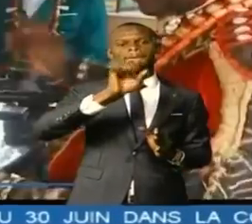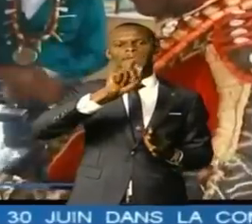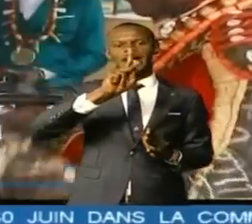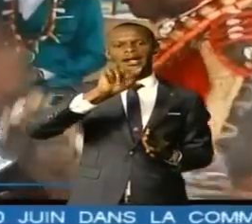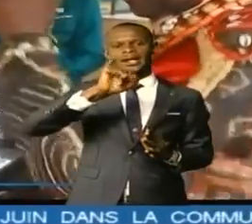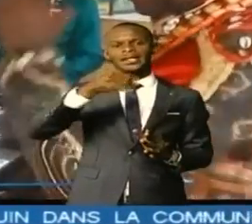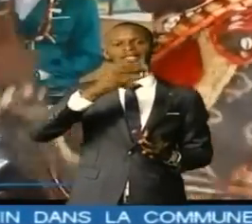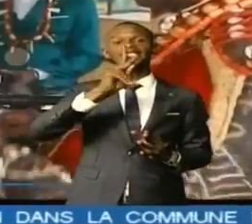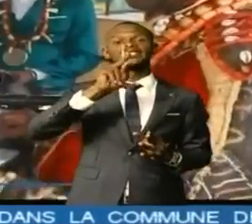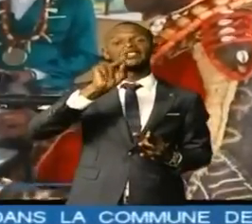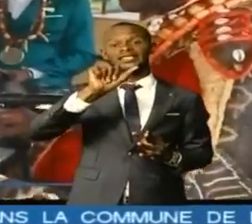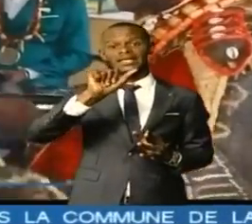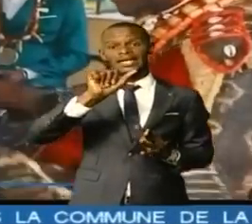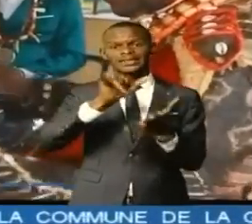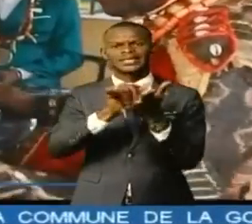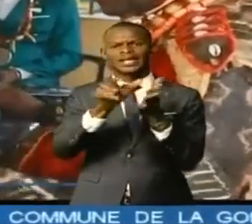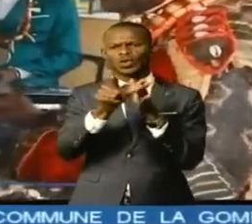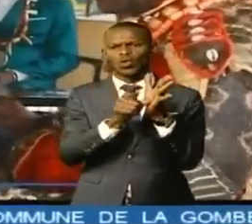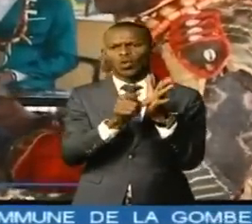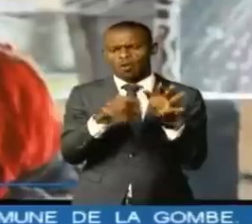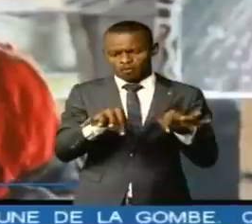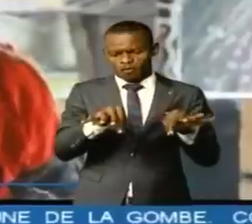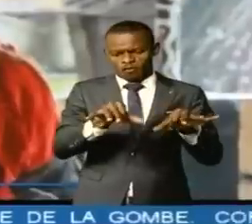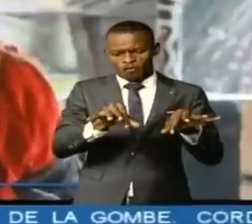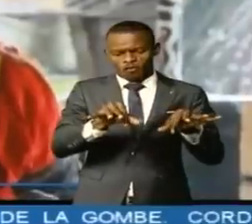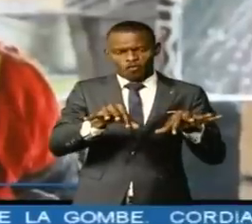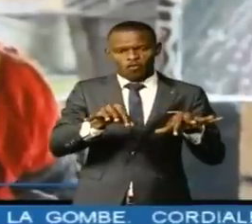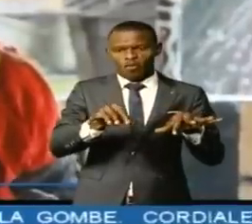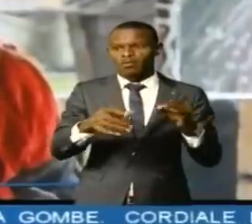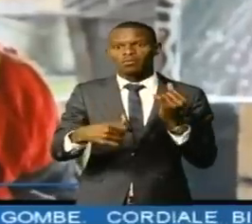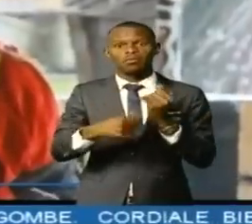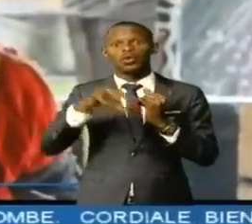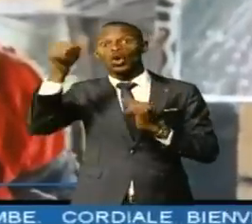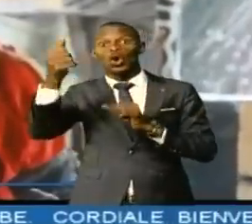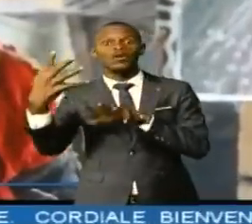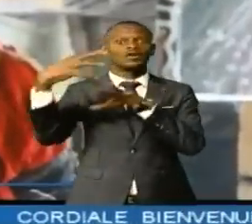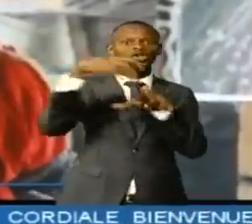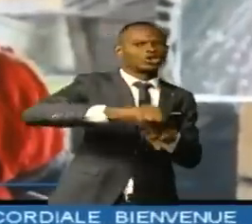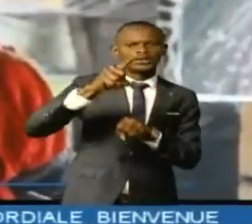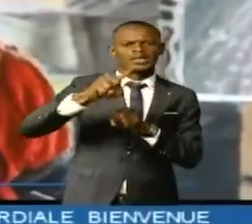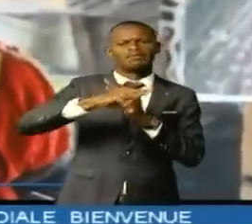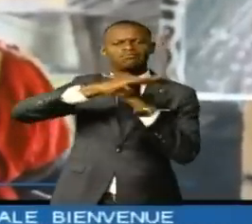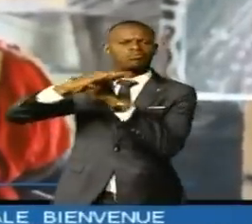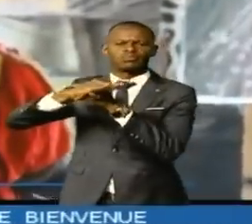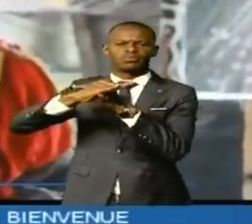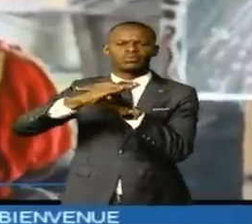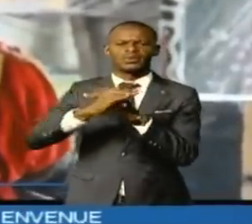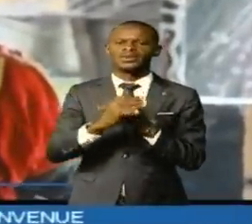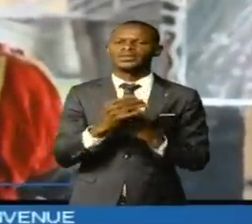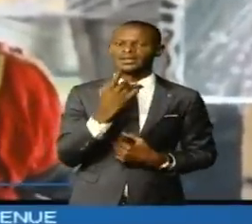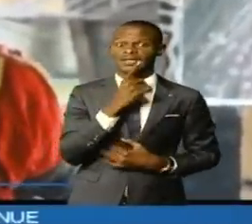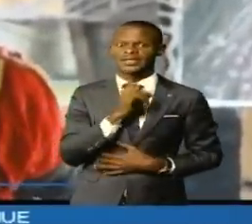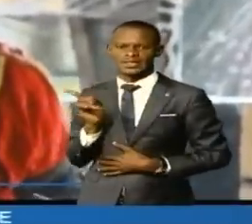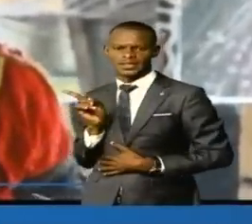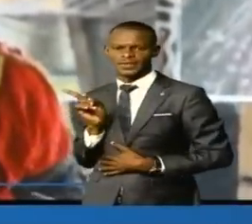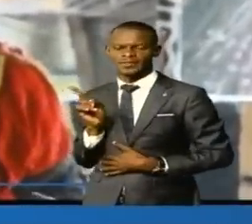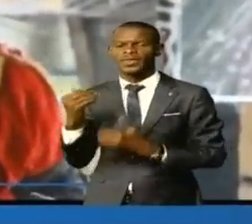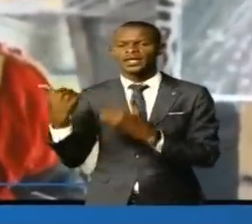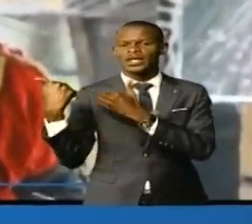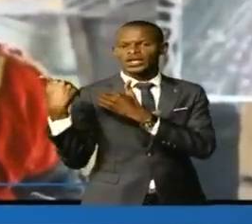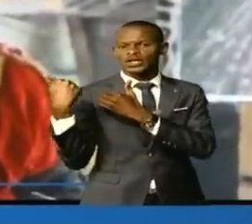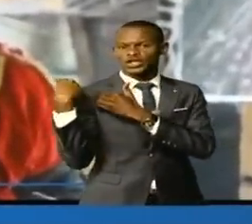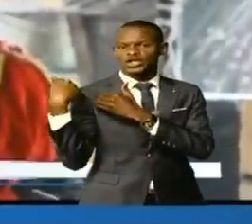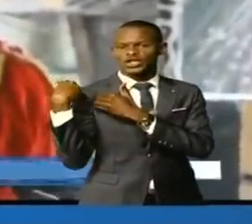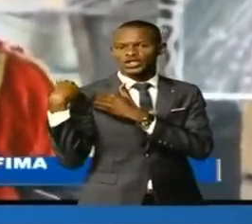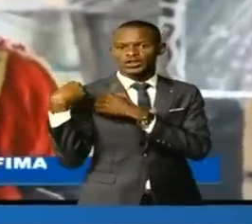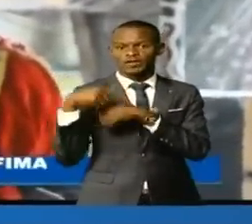foncières, Molendo Sakombi. Les autorités coutumières et traditionnelles de la République démocratique du Congo voudraient rassurer le chef de l'État, président de